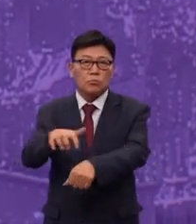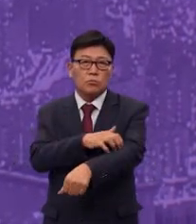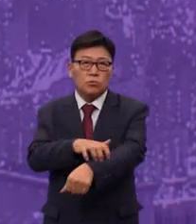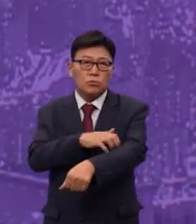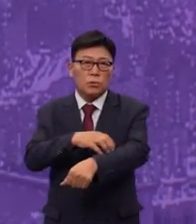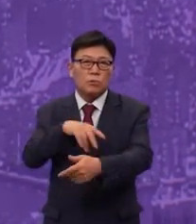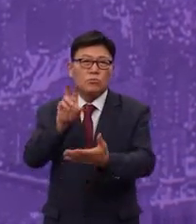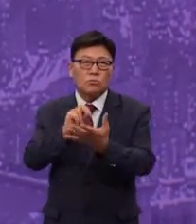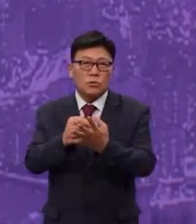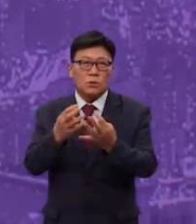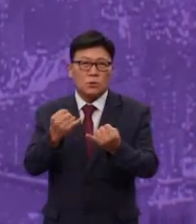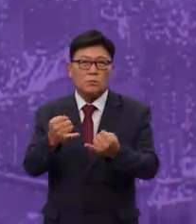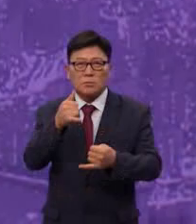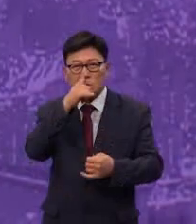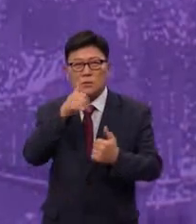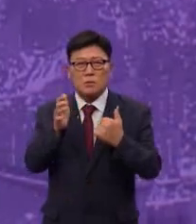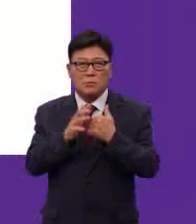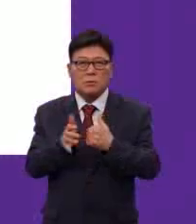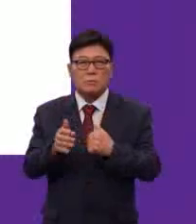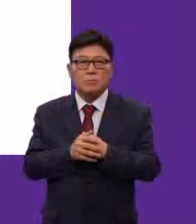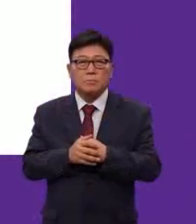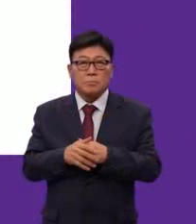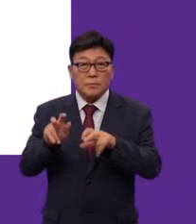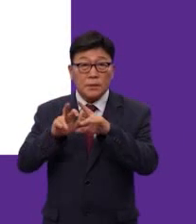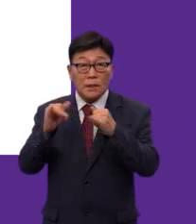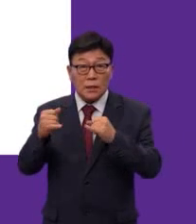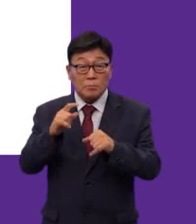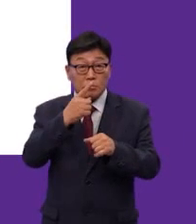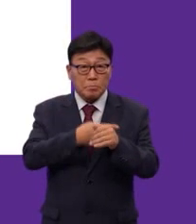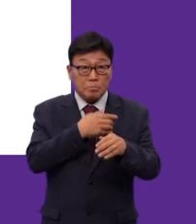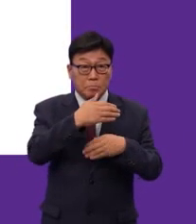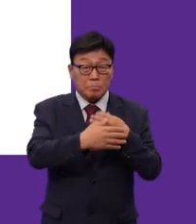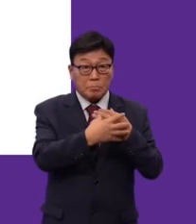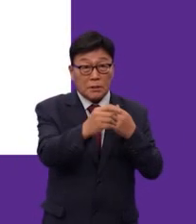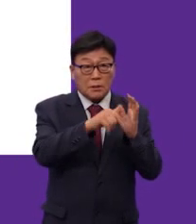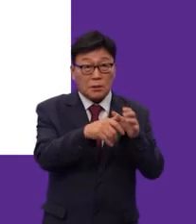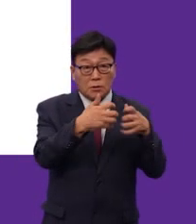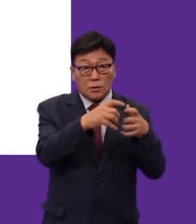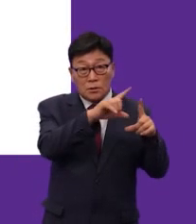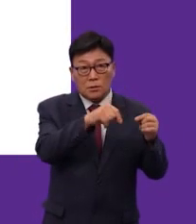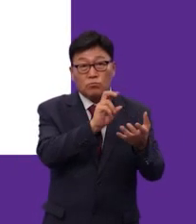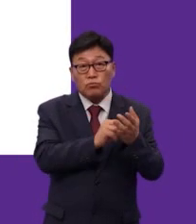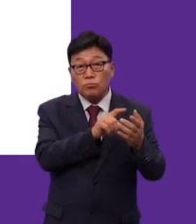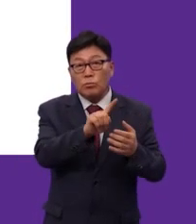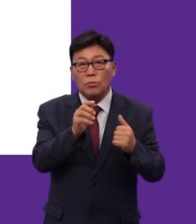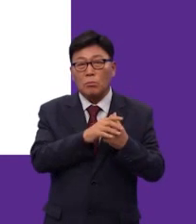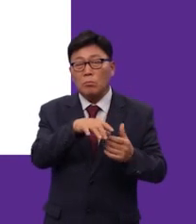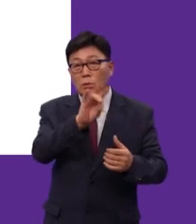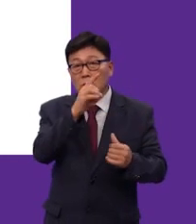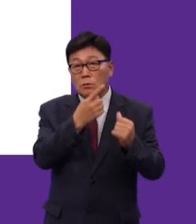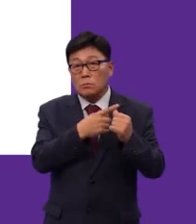불편과 문제점이 있기 때문입니다. 장애인 하이패스 감면 이용의 문제점을 살펴보면